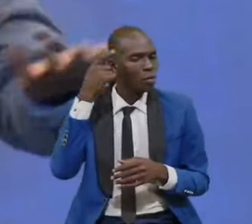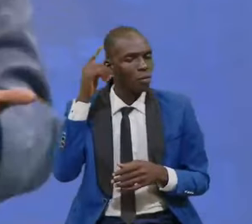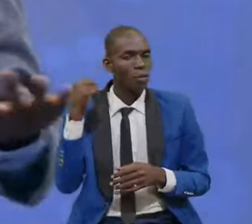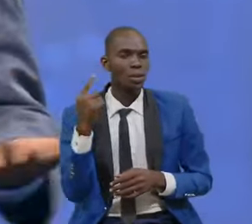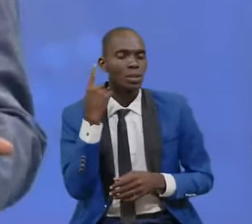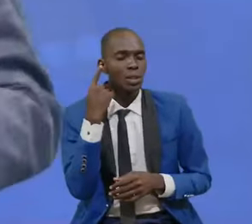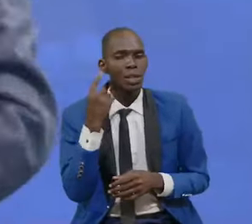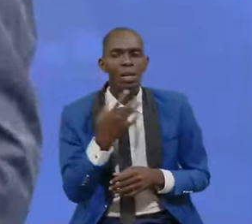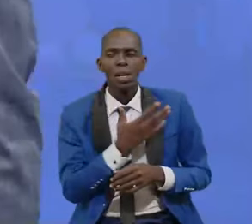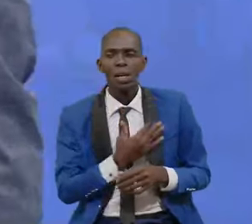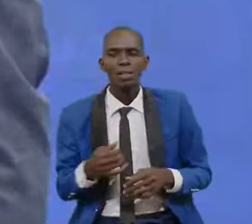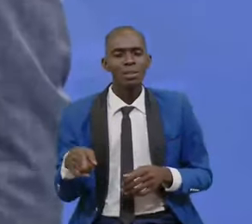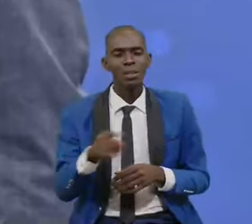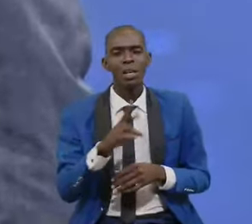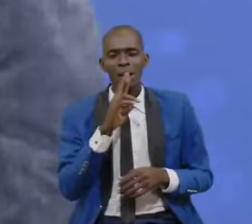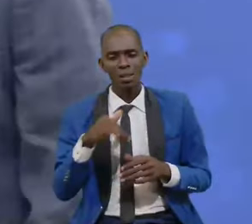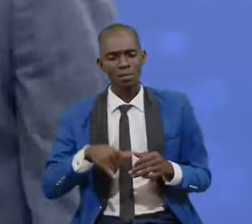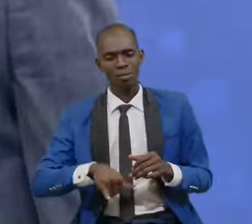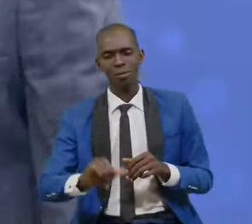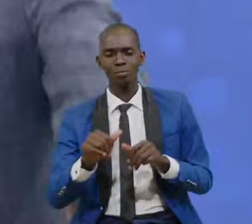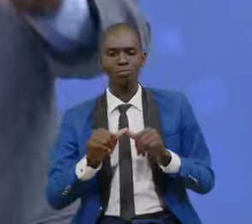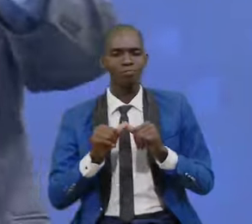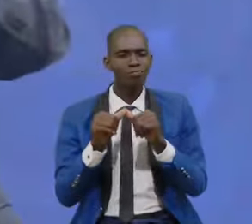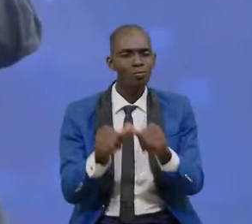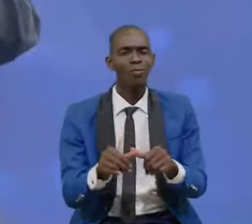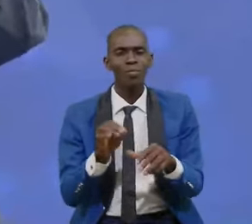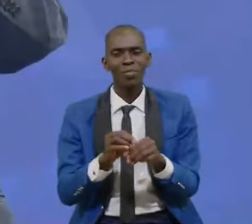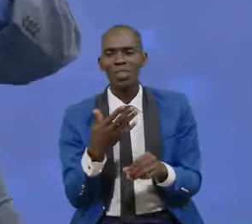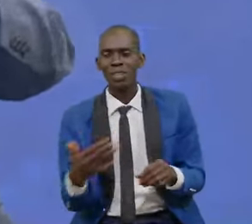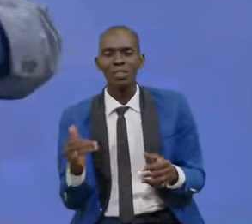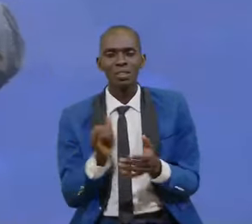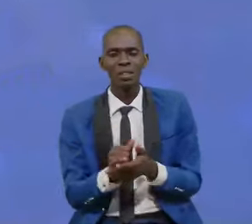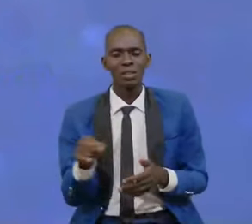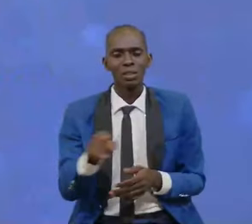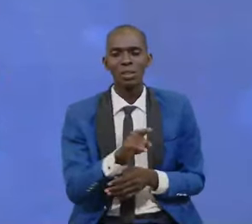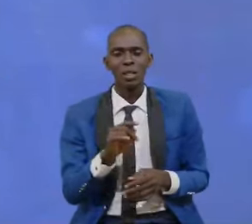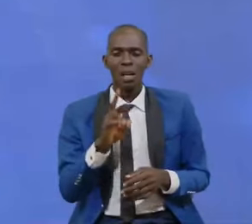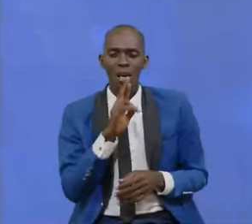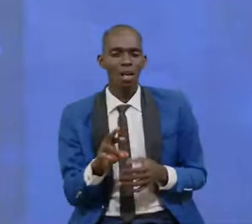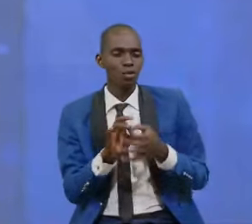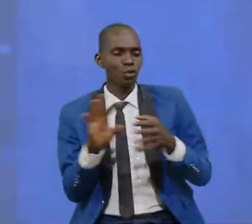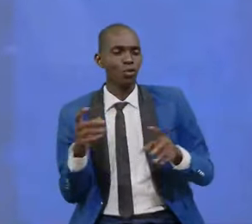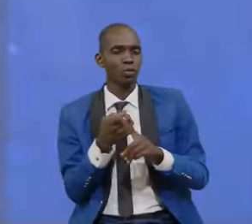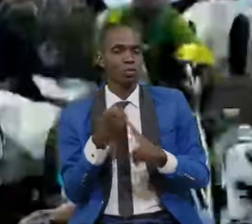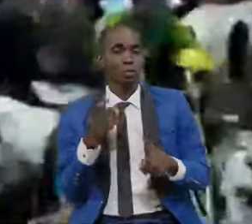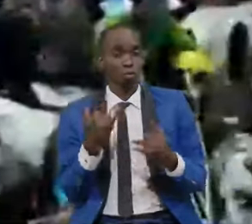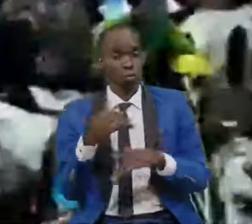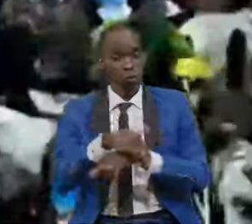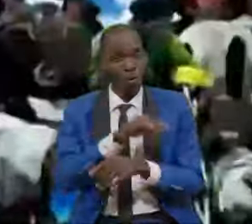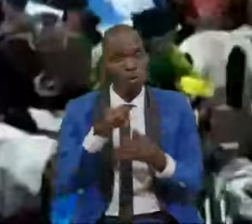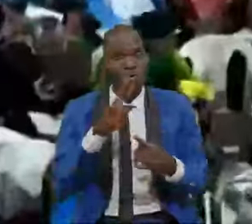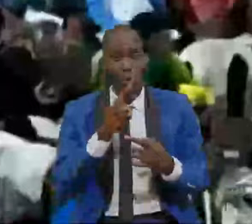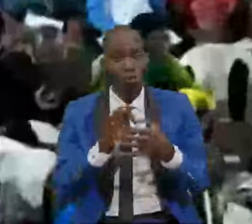à leur objet auditif. Ils s'attachent encore aux choses desquelles ils sont déliés. Ce soir, quand tu es délié, tu vas te